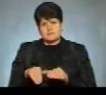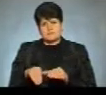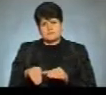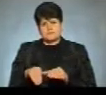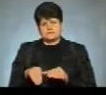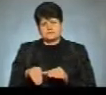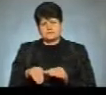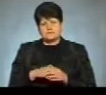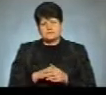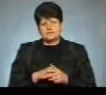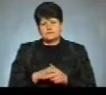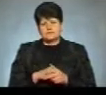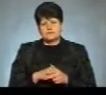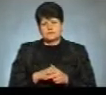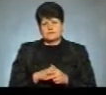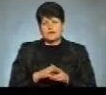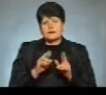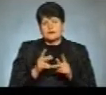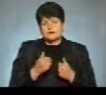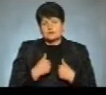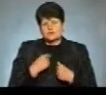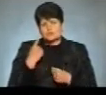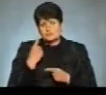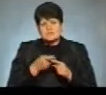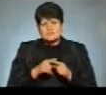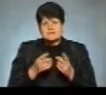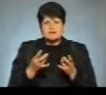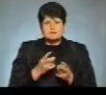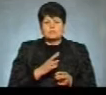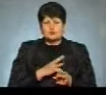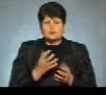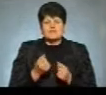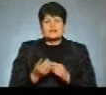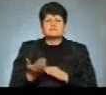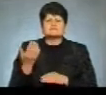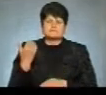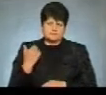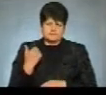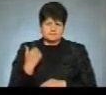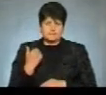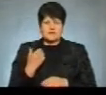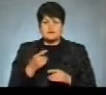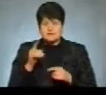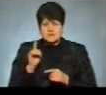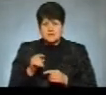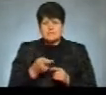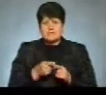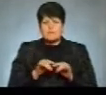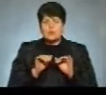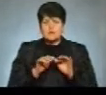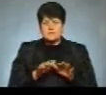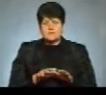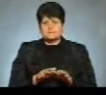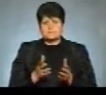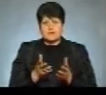президента? Як на мою думку, звичайно, це треба було прийняти швидше. Якщо ви знаєте,